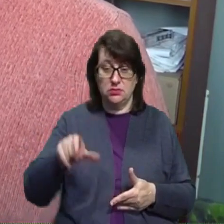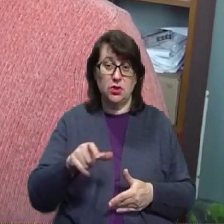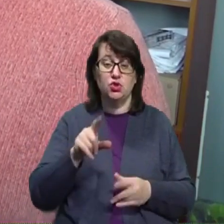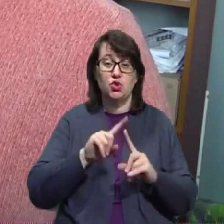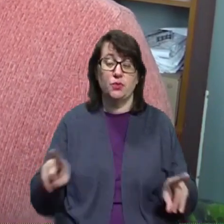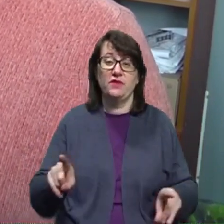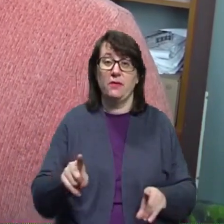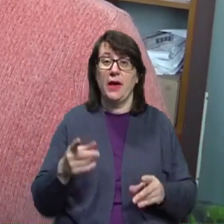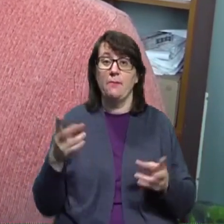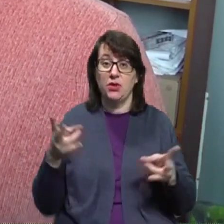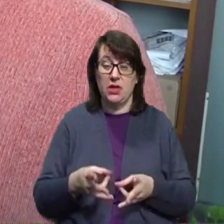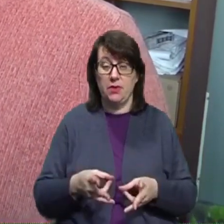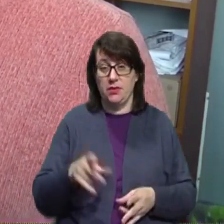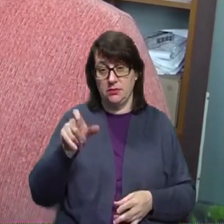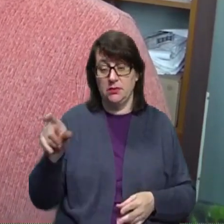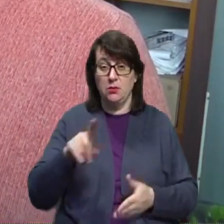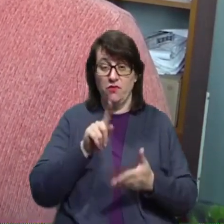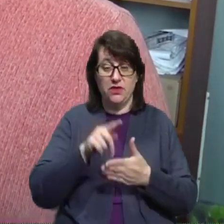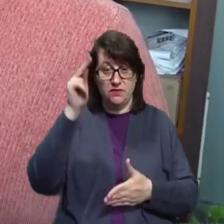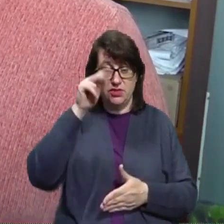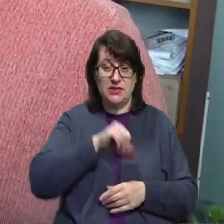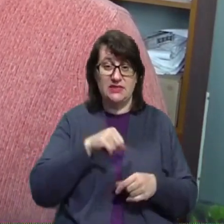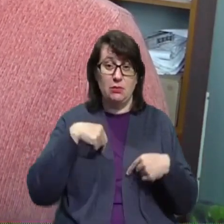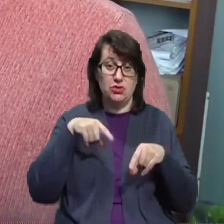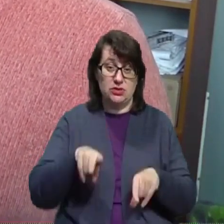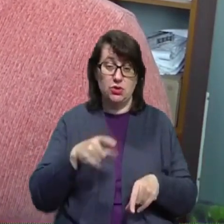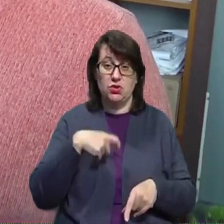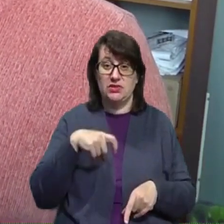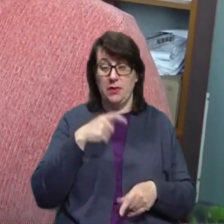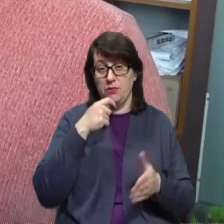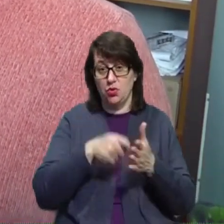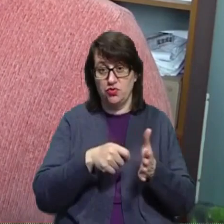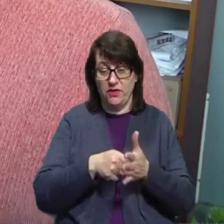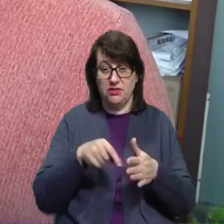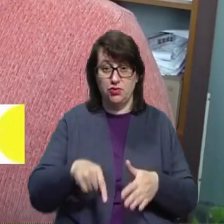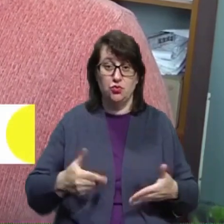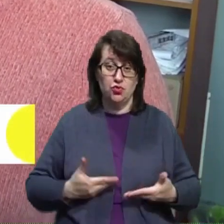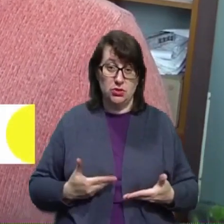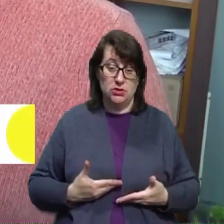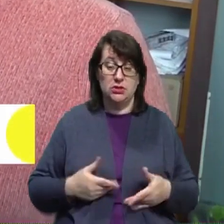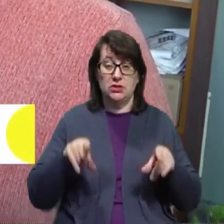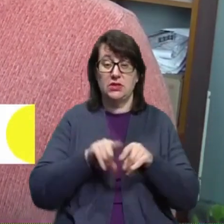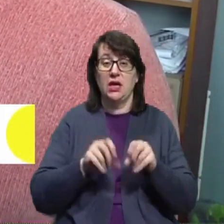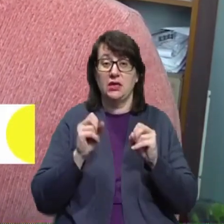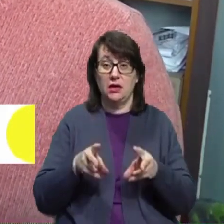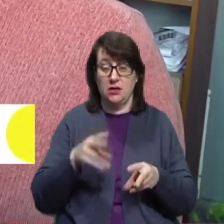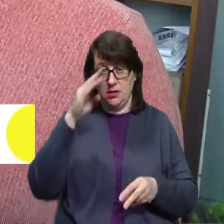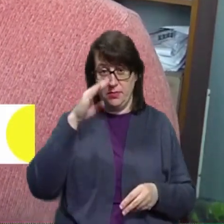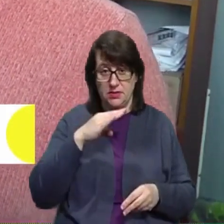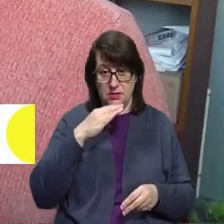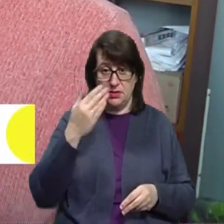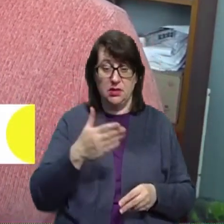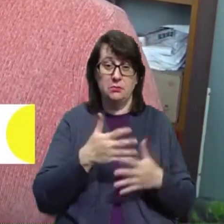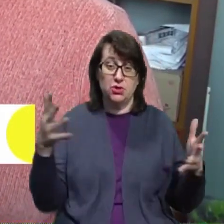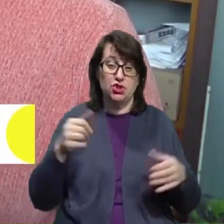потребами, вони мають навчитися самостійно себе прогодувати в цьому житті, так як все ж таки батьки їх більше жаліють,